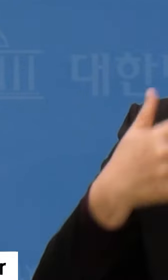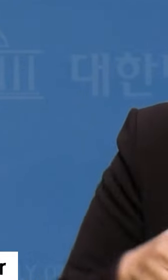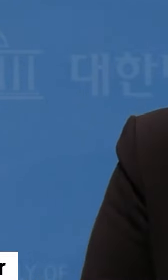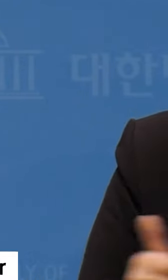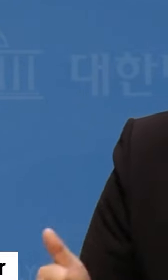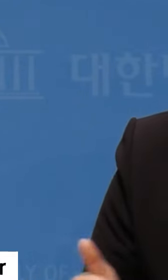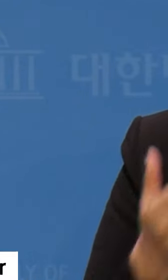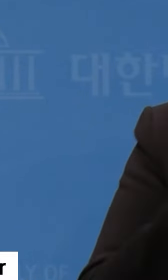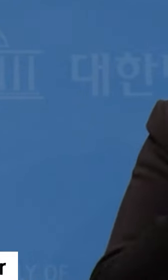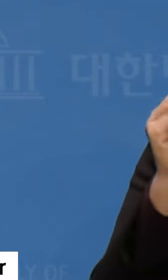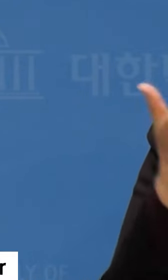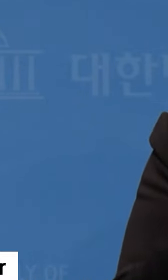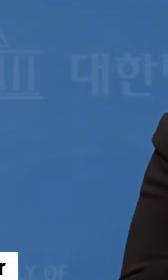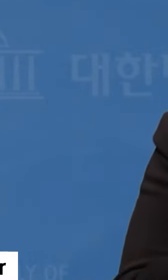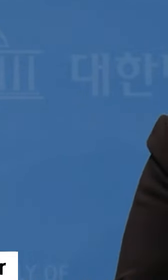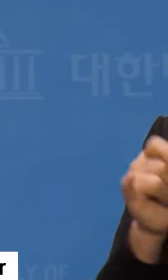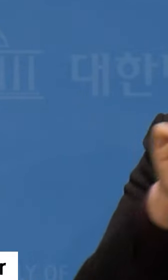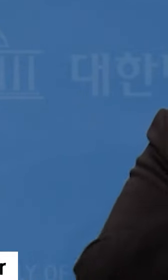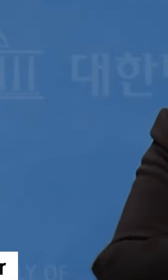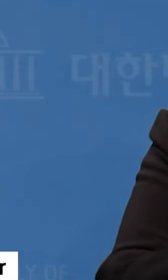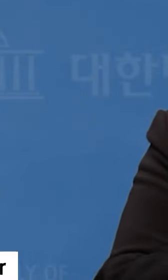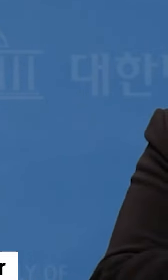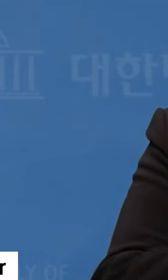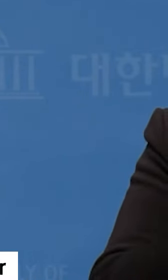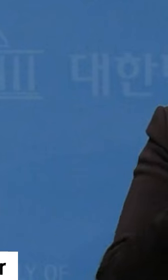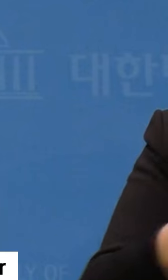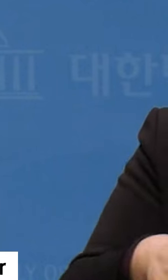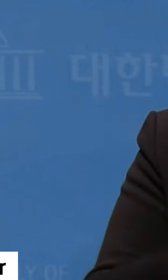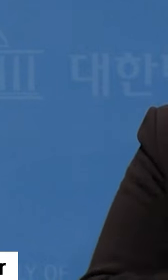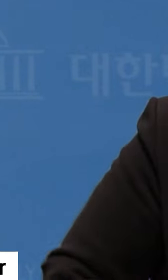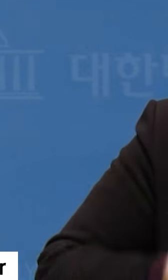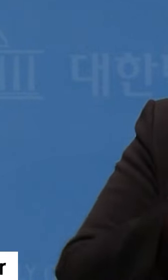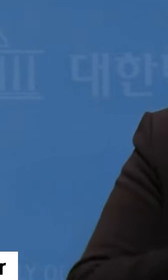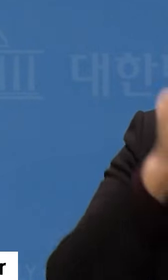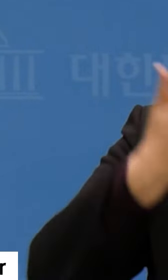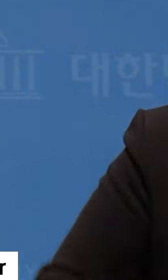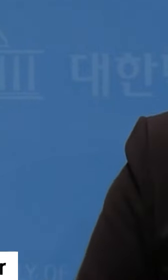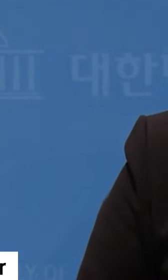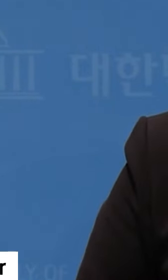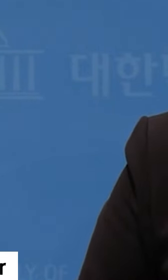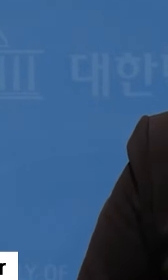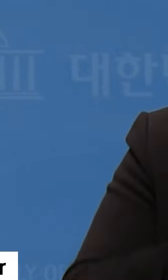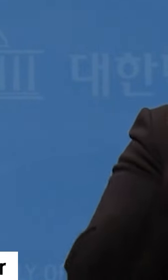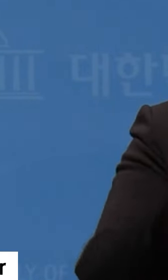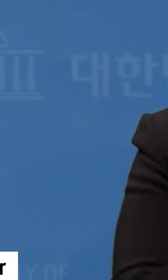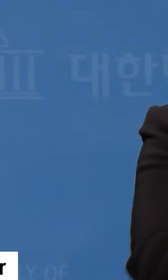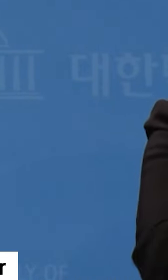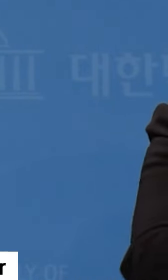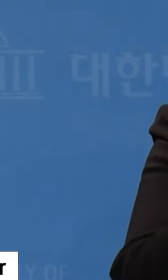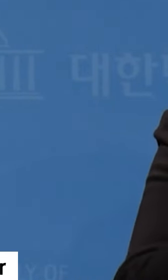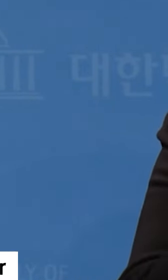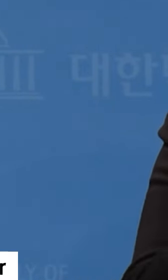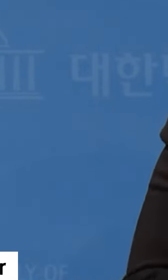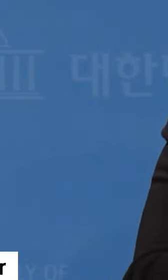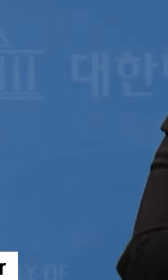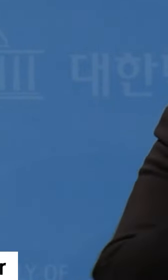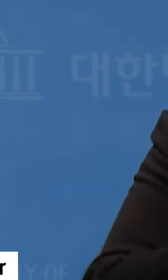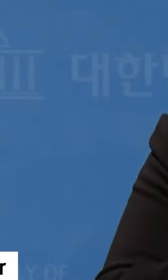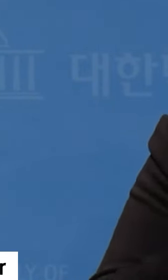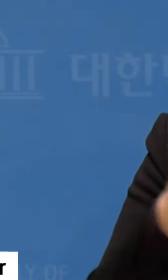서겠다라는 제 평생의 신념에서 비롯되었습니다. 기후위기와 고용불안, 치솟는